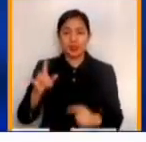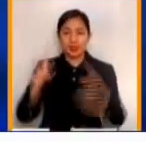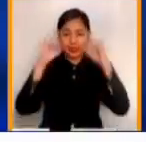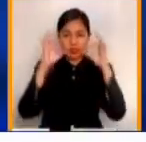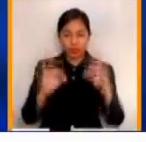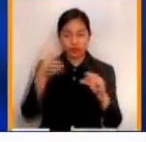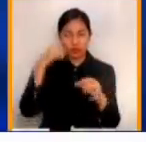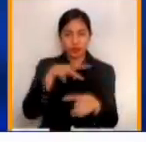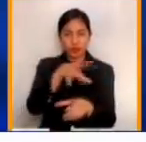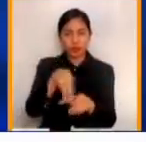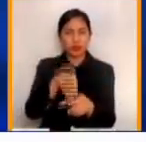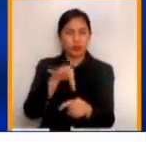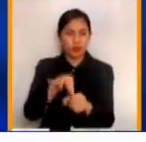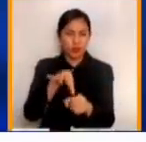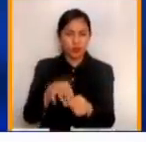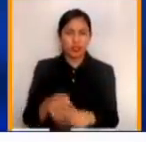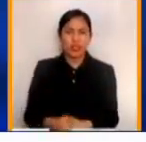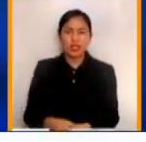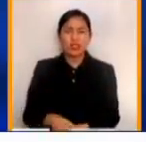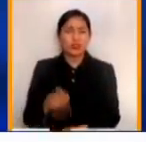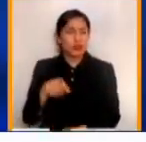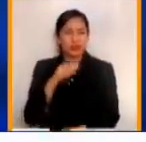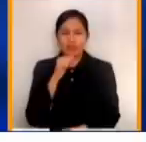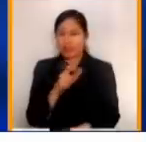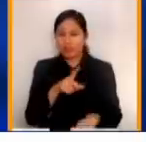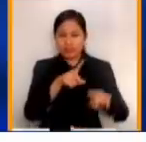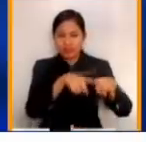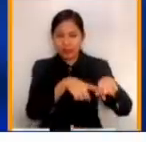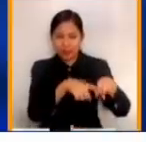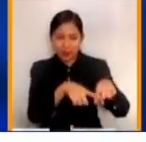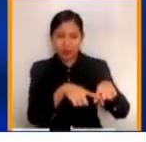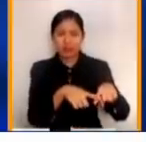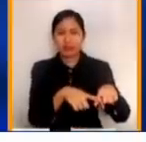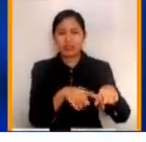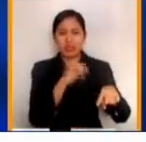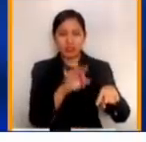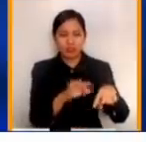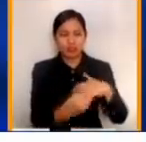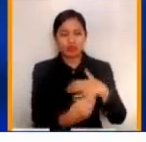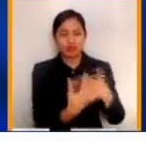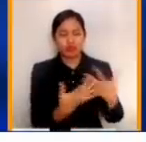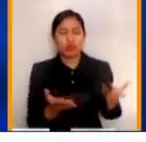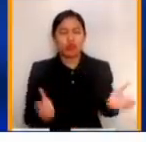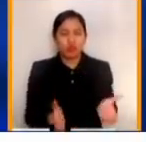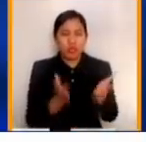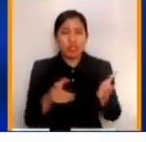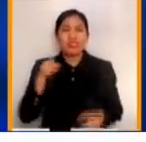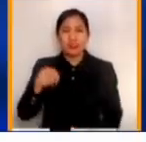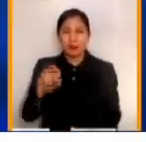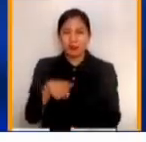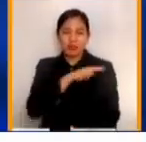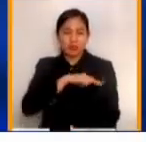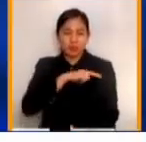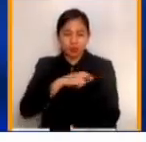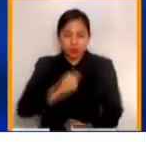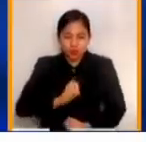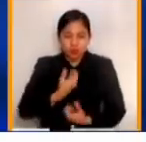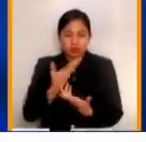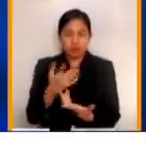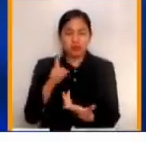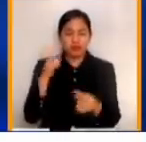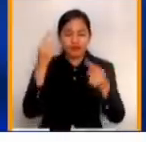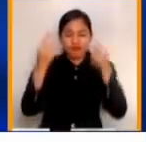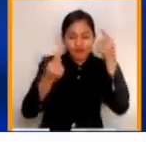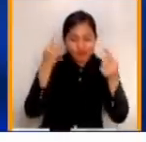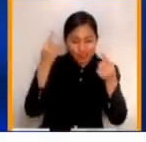pwedeng nakabase sa ambisyon o sa pag-udyok ng iba. Dapat daw galing sa loob at kasama ang konsiderasyon at